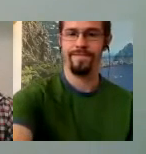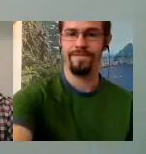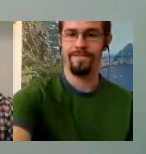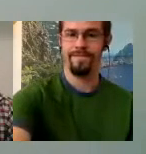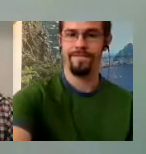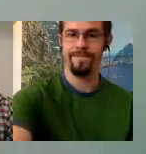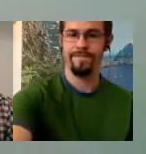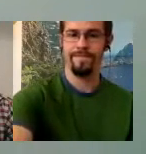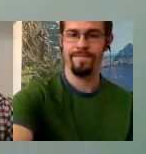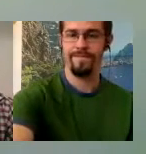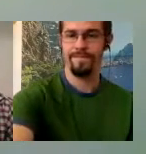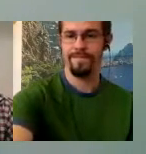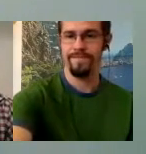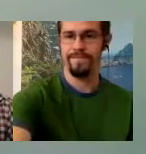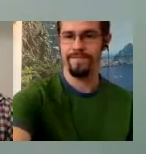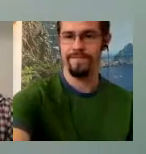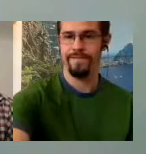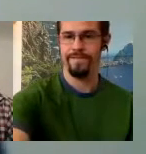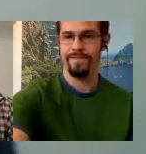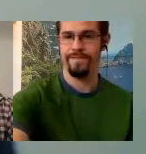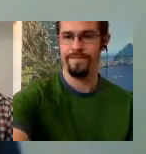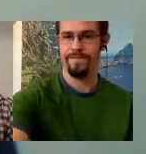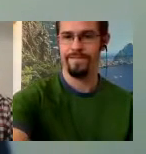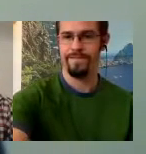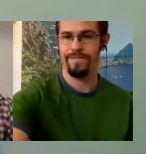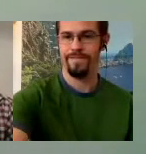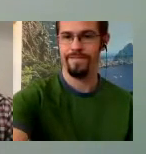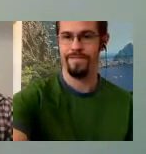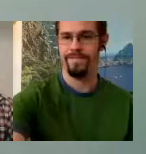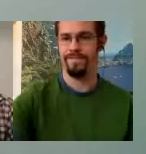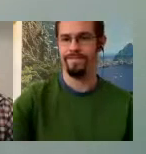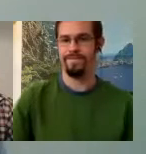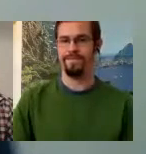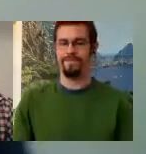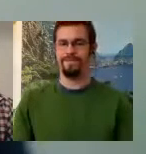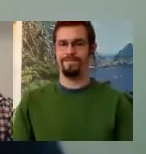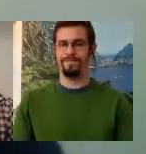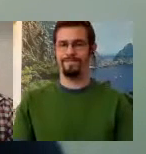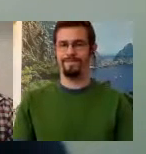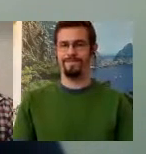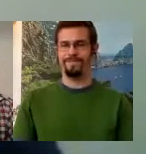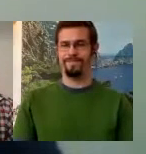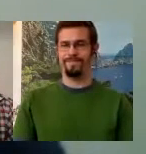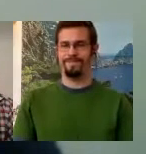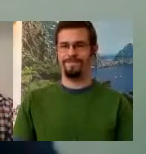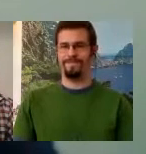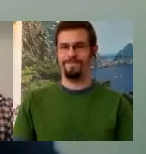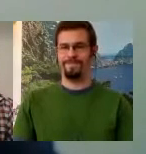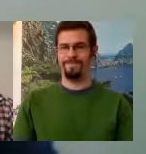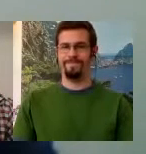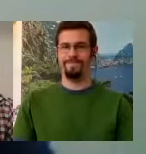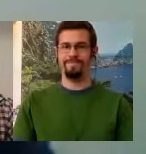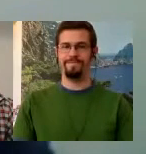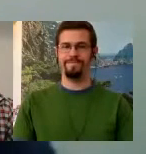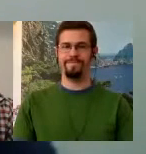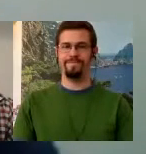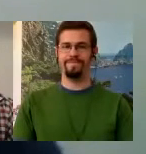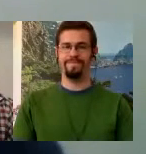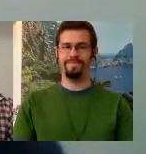جميع الكتابات مهما كانت اللغة، فكان التقييم ناجح